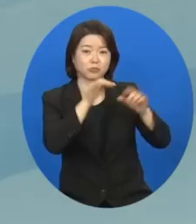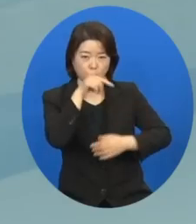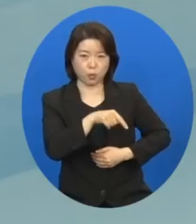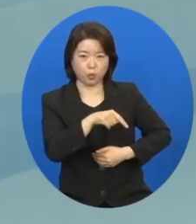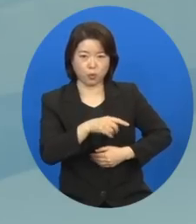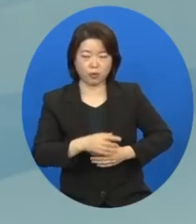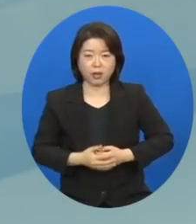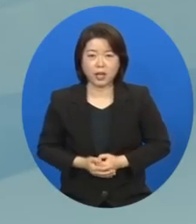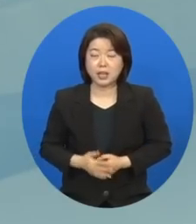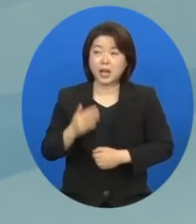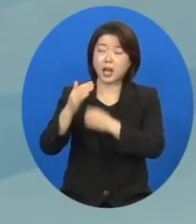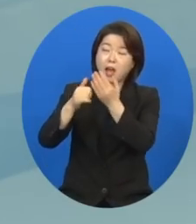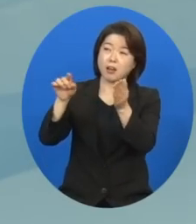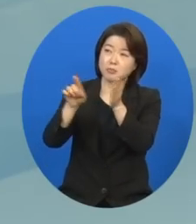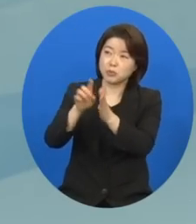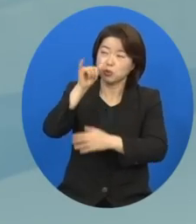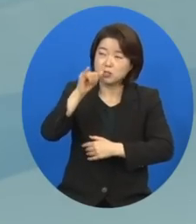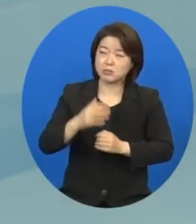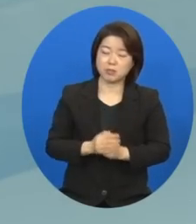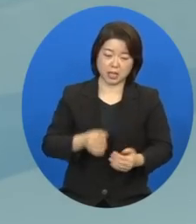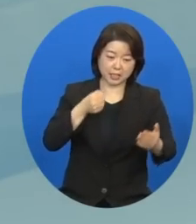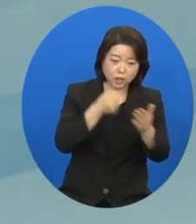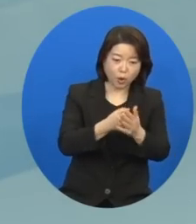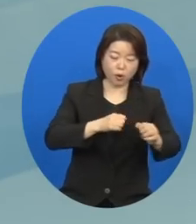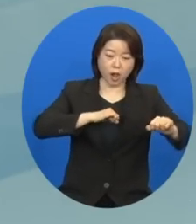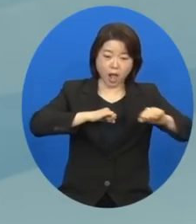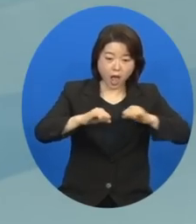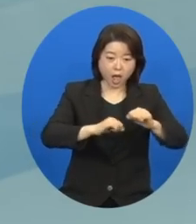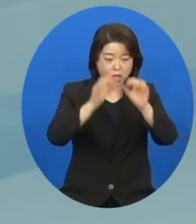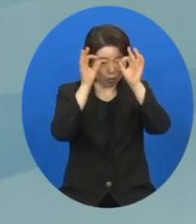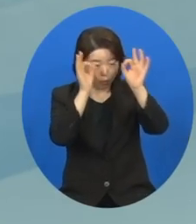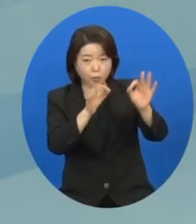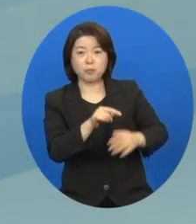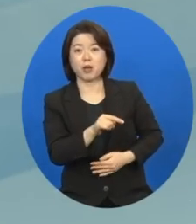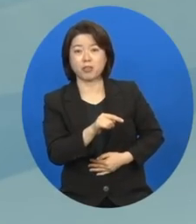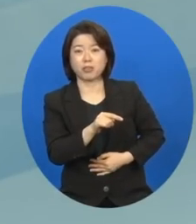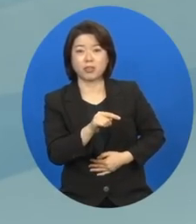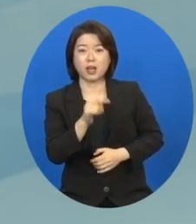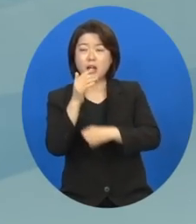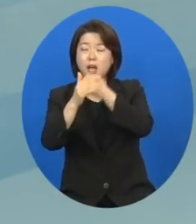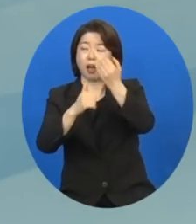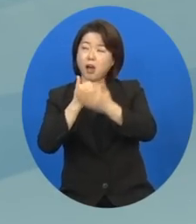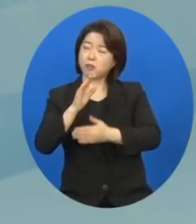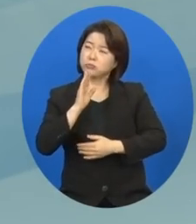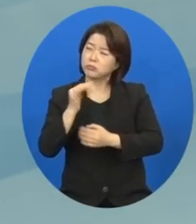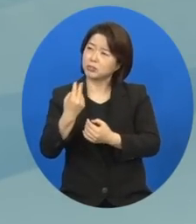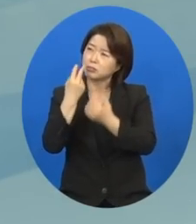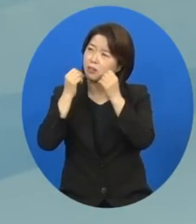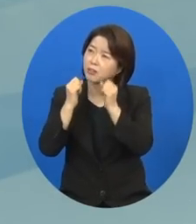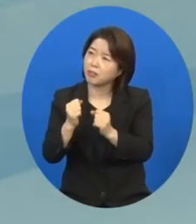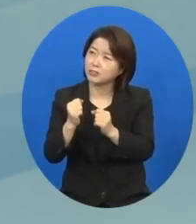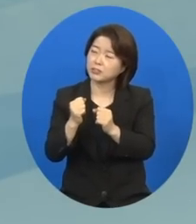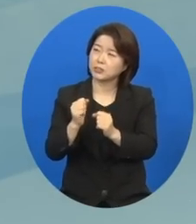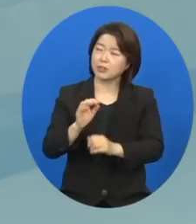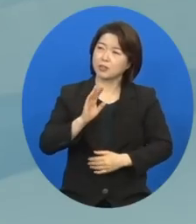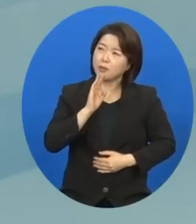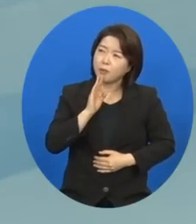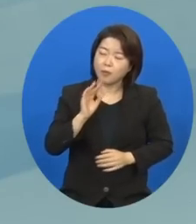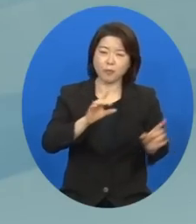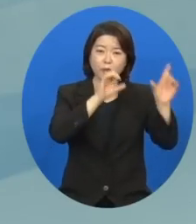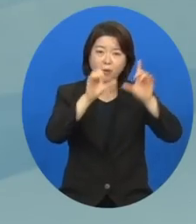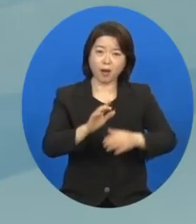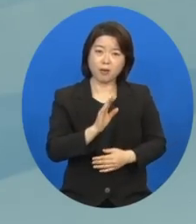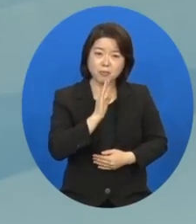우리가 실제로 우리가 결정하고 우리가 행동하는 것을 보면 하나님이 정말 살아계신 것처럼 사는지